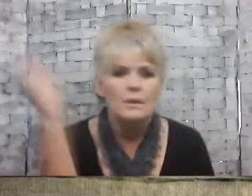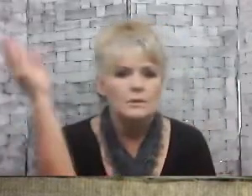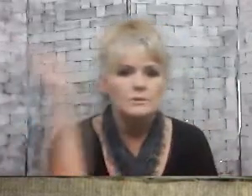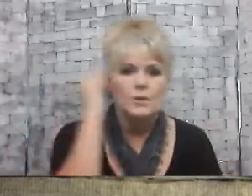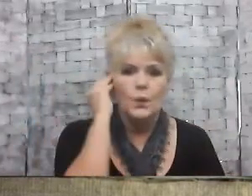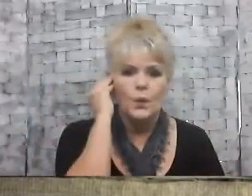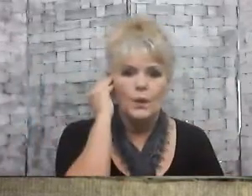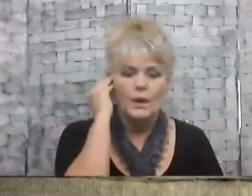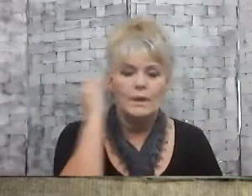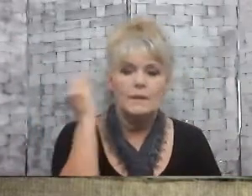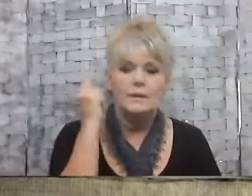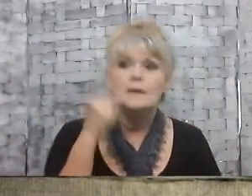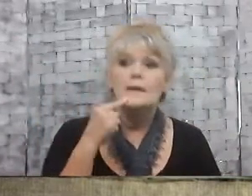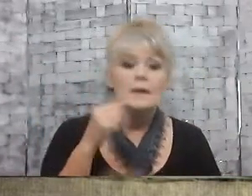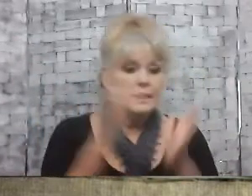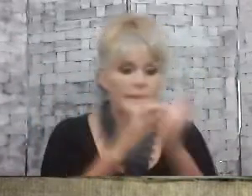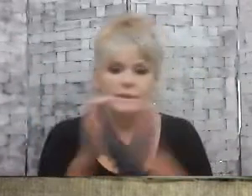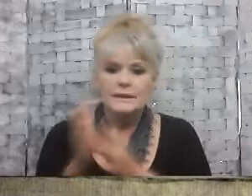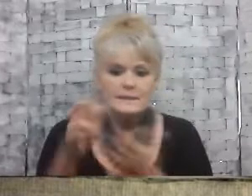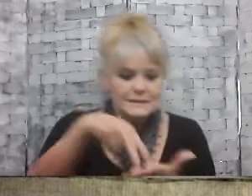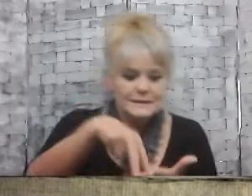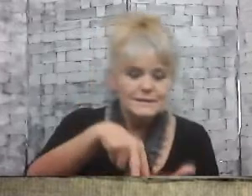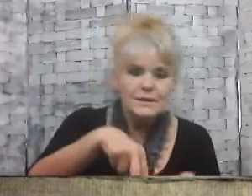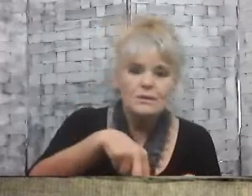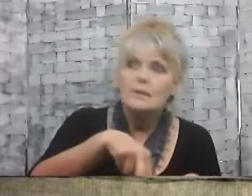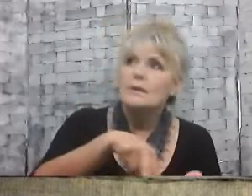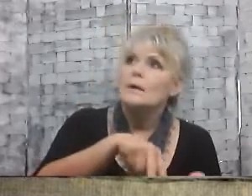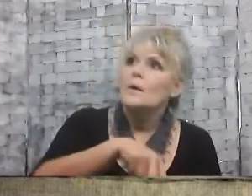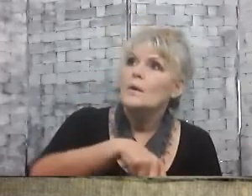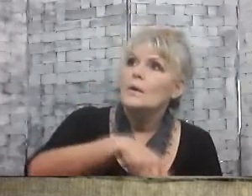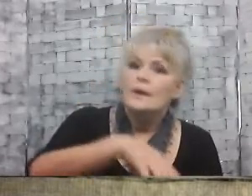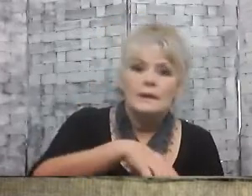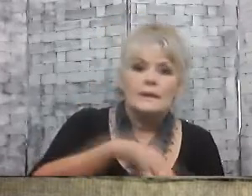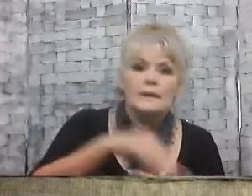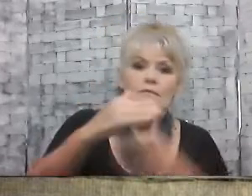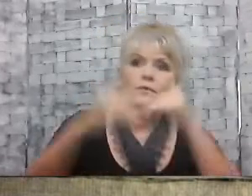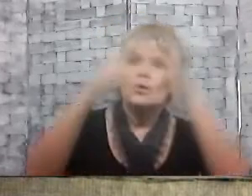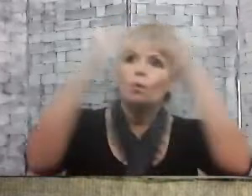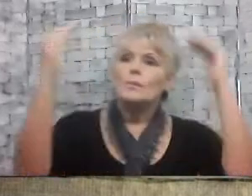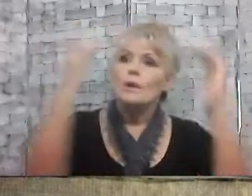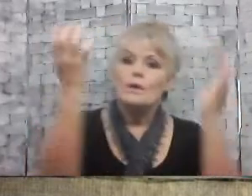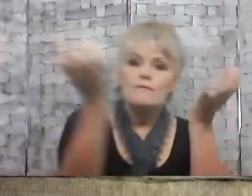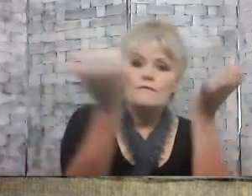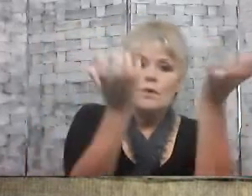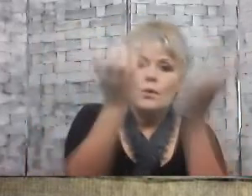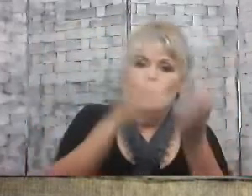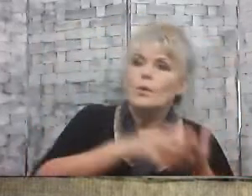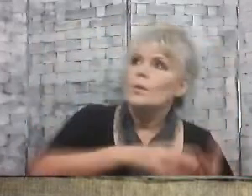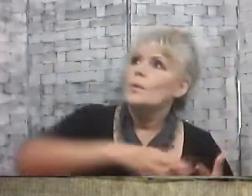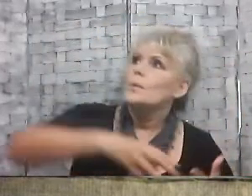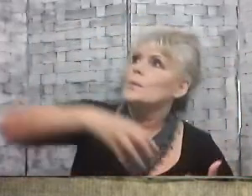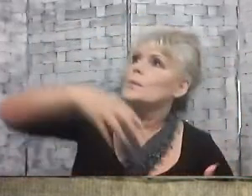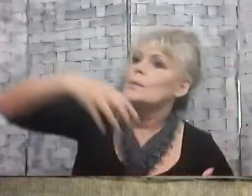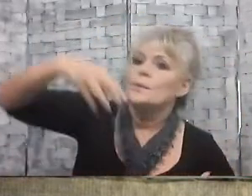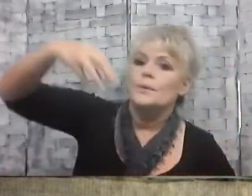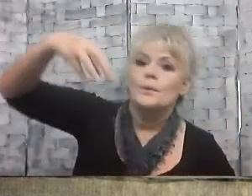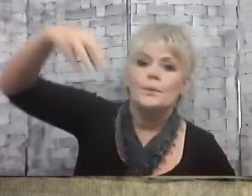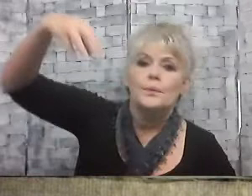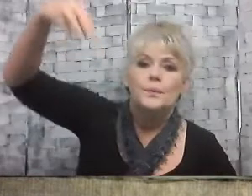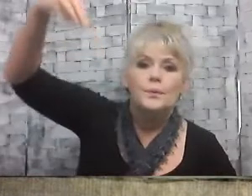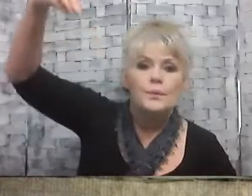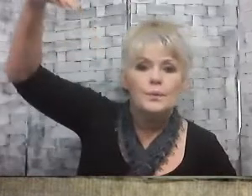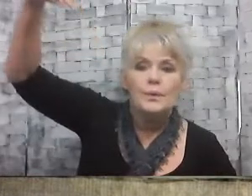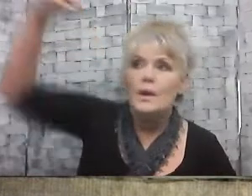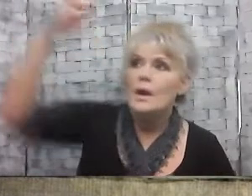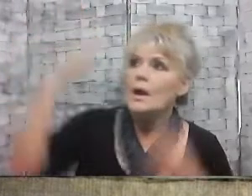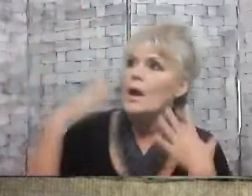dinge gesê het, is hy voor hulle oë in die hemel ingeneem. Daar het 'n wolk gekom en hulle kon hom nie